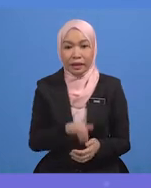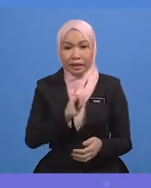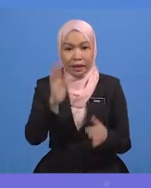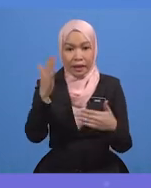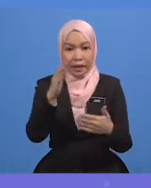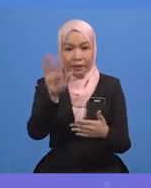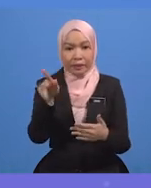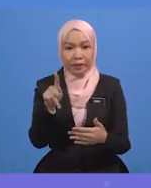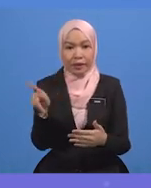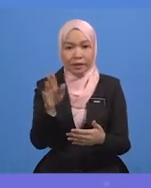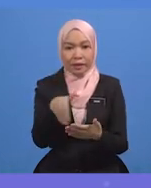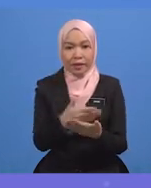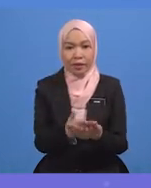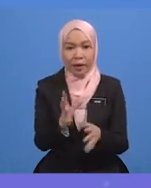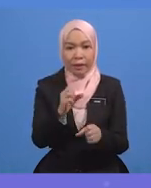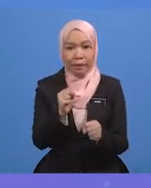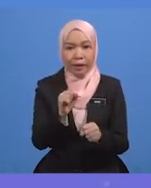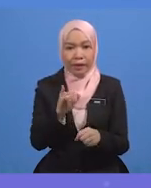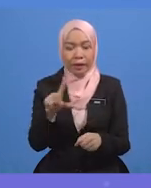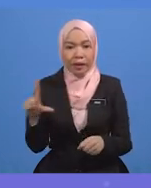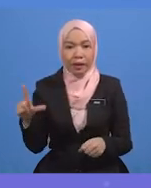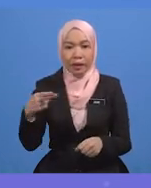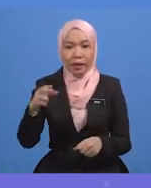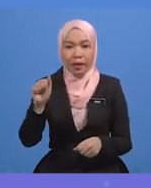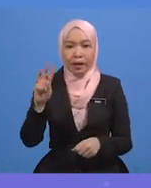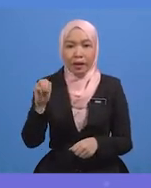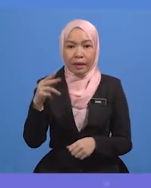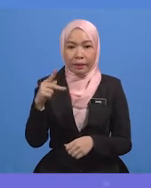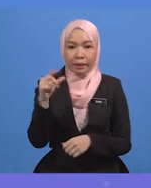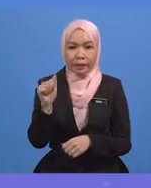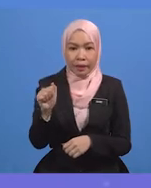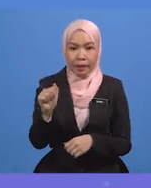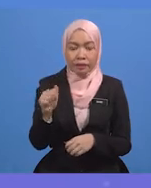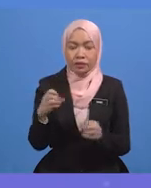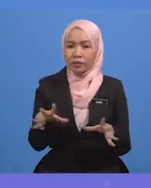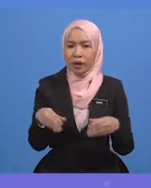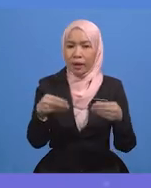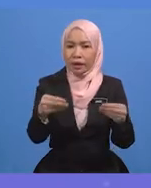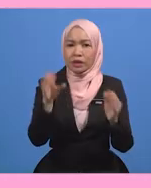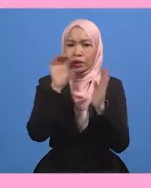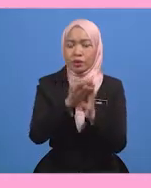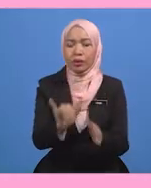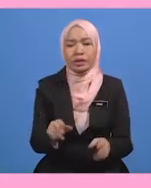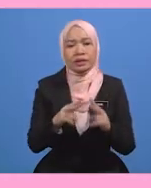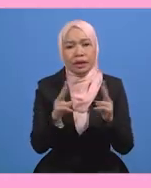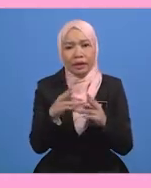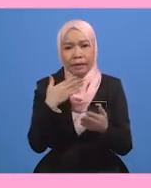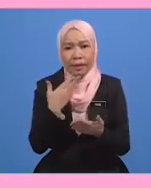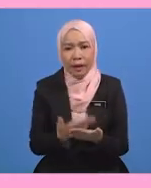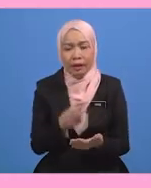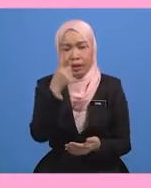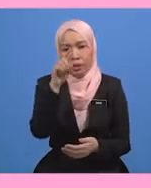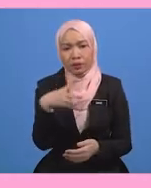boleh ambil ialah Hamka telah memberikan model terbaik untuk kita semua.